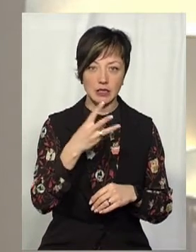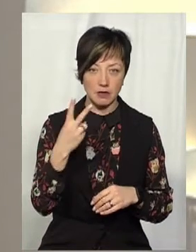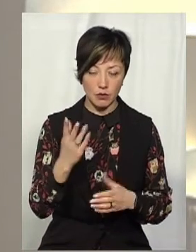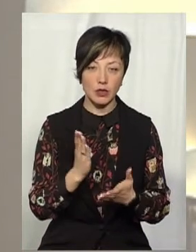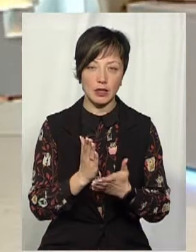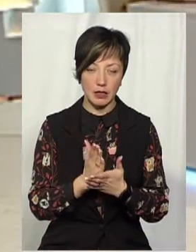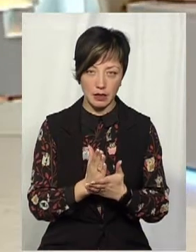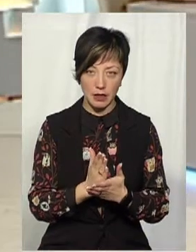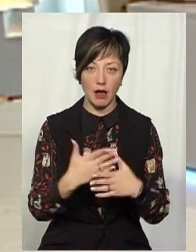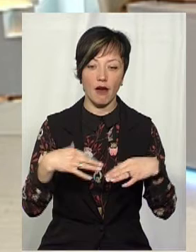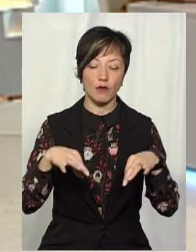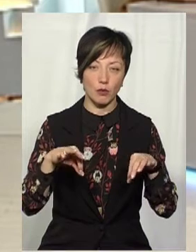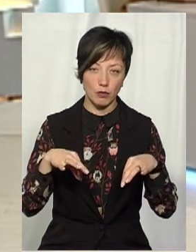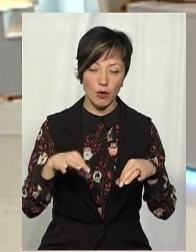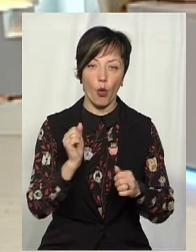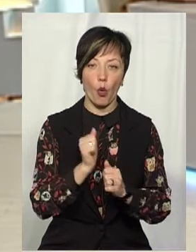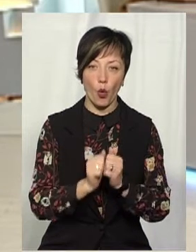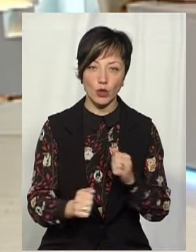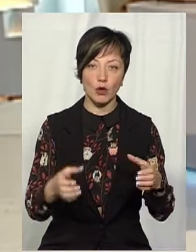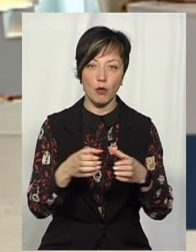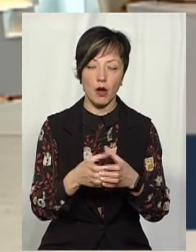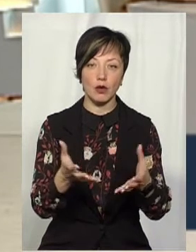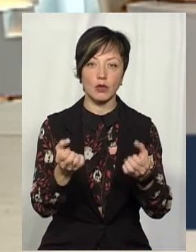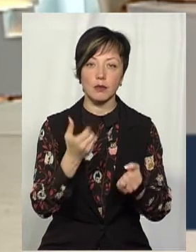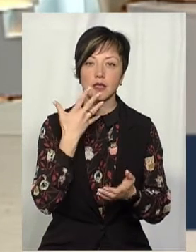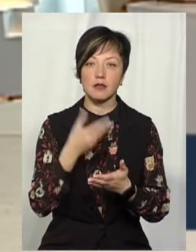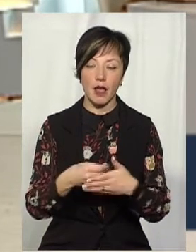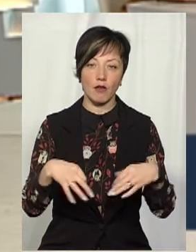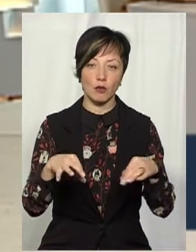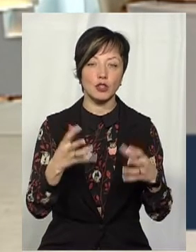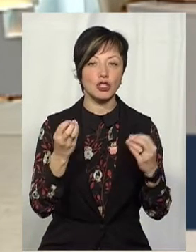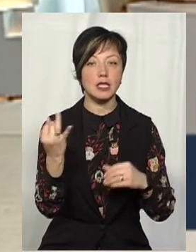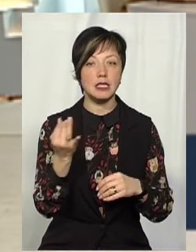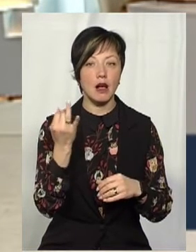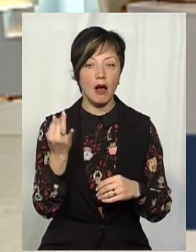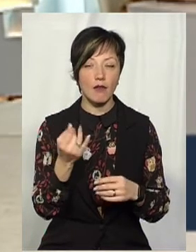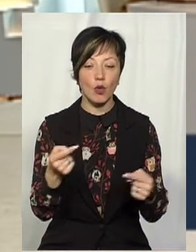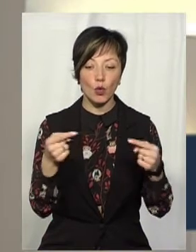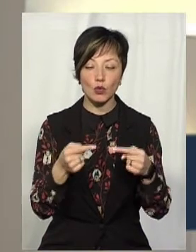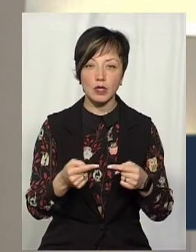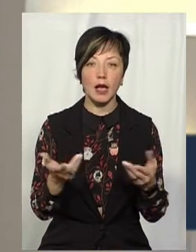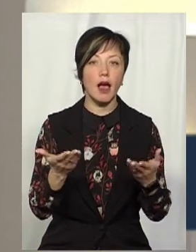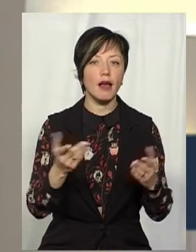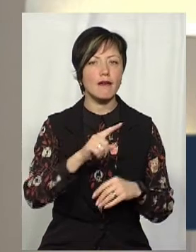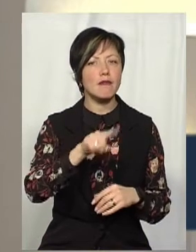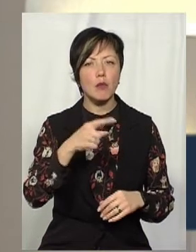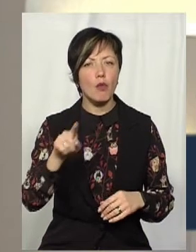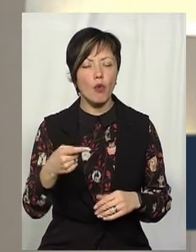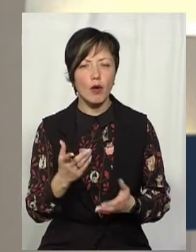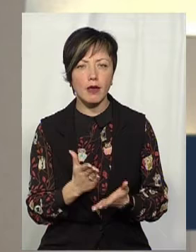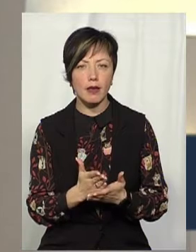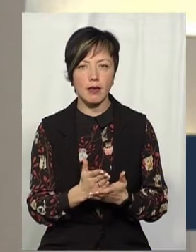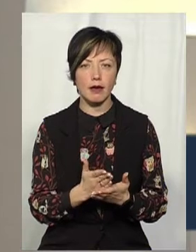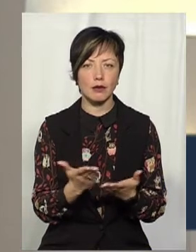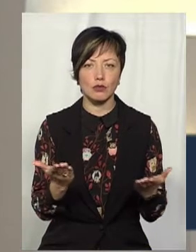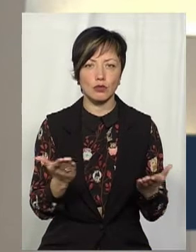32 громадах всіх 32 громад, кожна громада отримала свій автомобіль. І ще цікаво, буквально уточню, а які такі вимоги є,